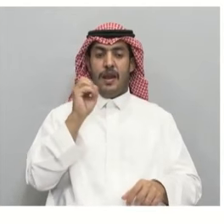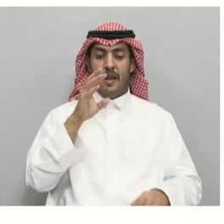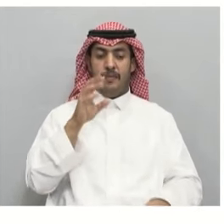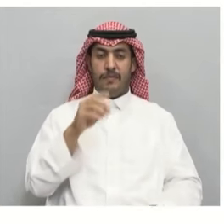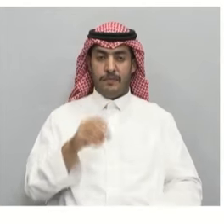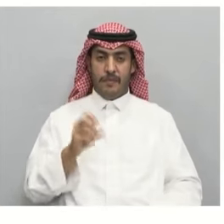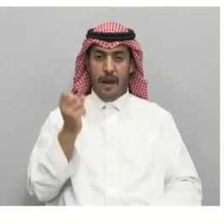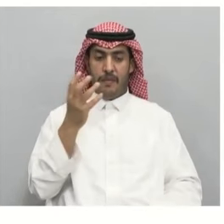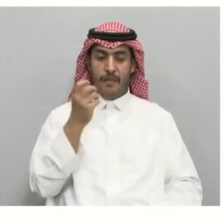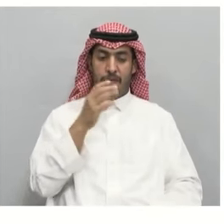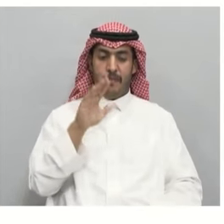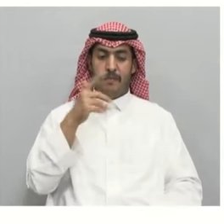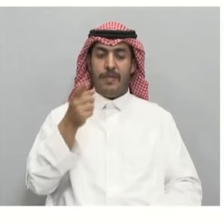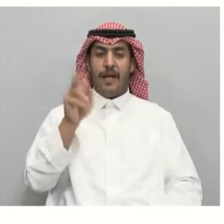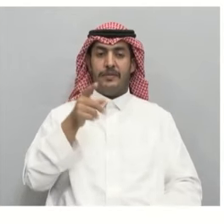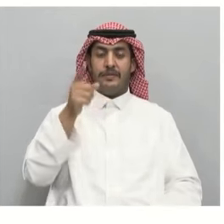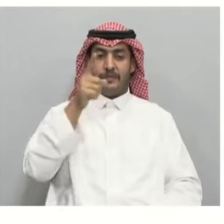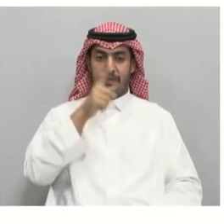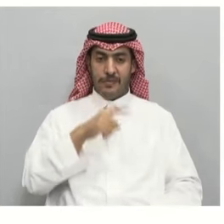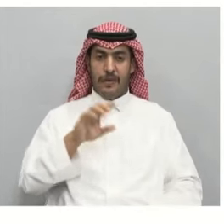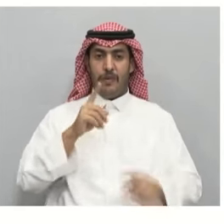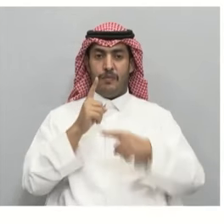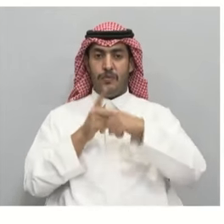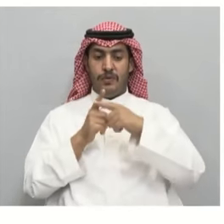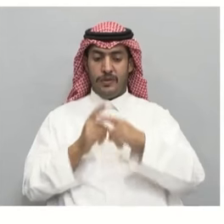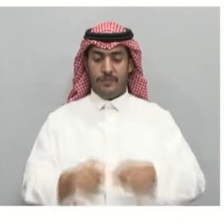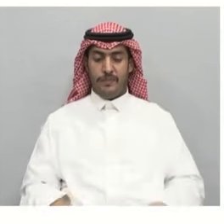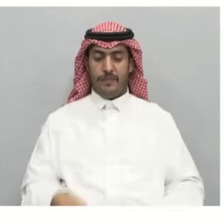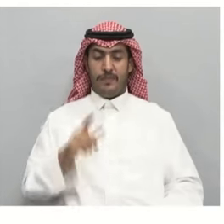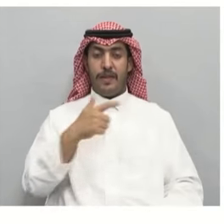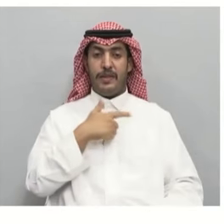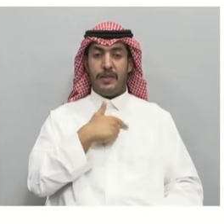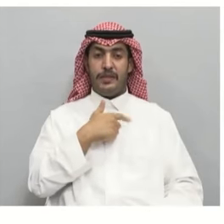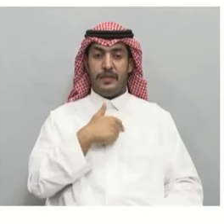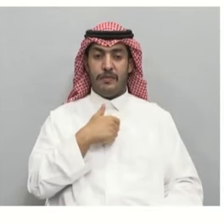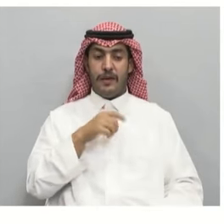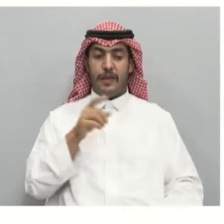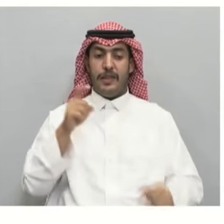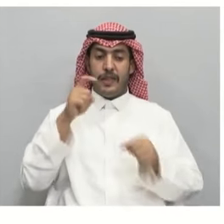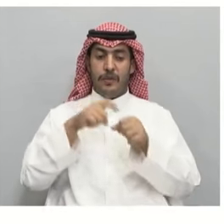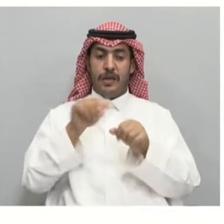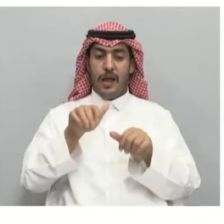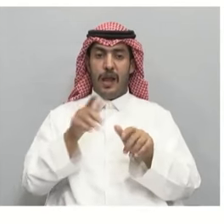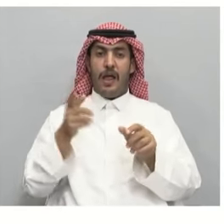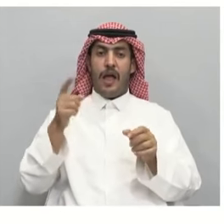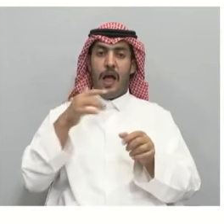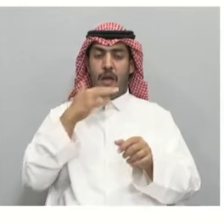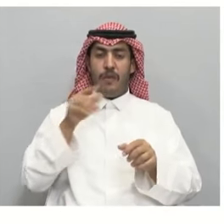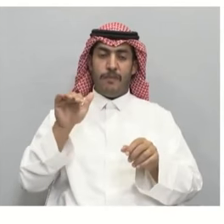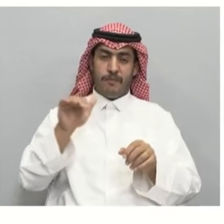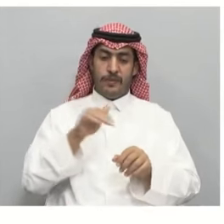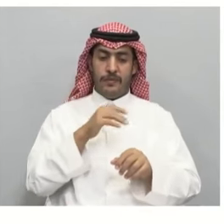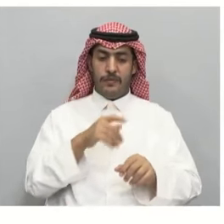المصباح وتضيئ ثم ترجع مره اخرى للقطب الموجب هذا يسمى التوصيل على التوالي